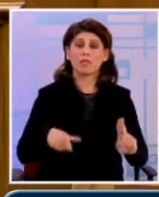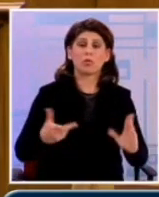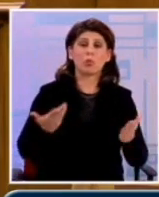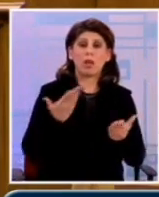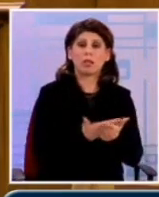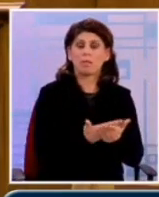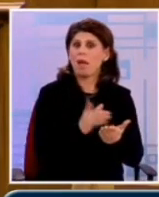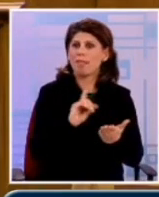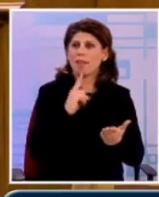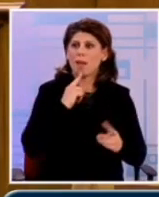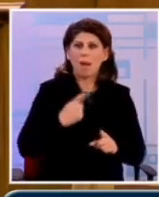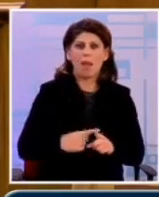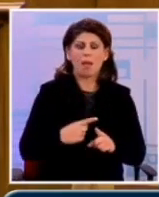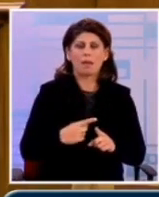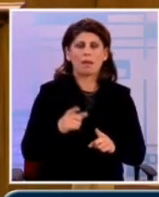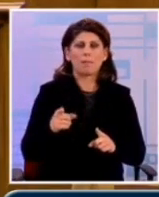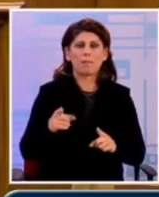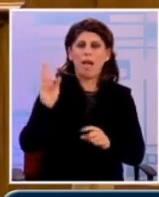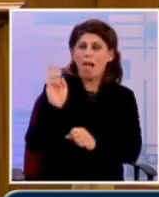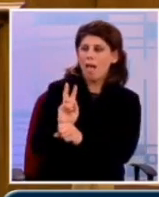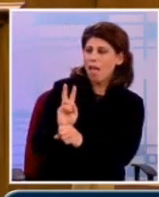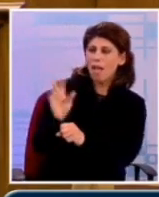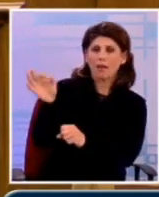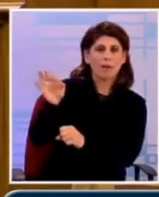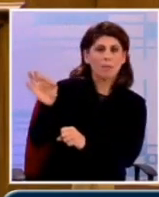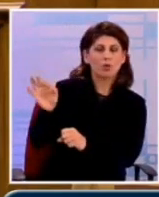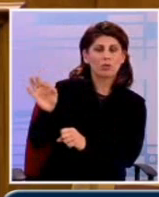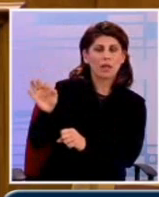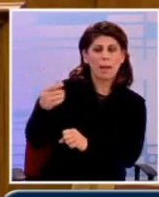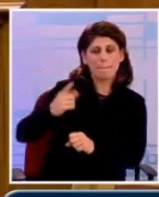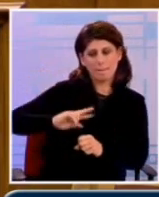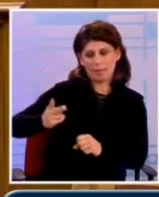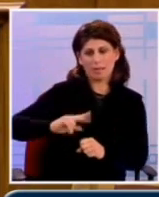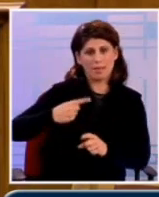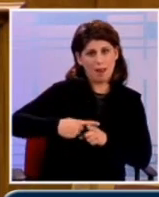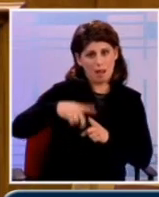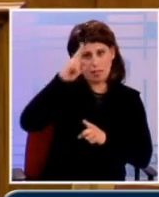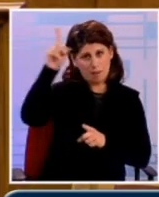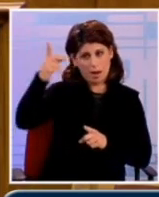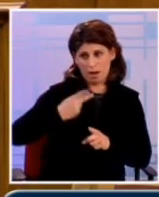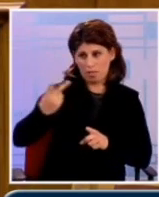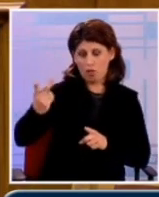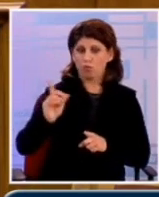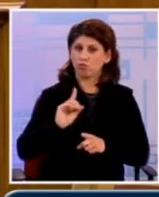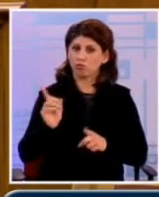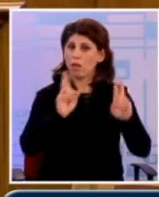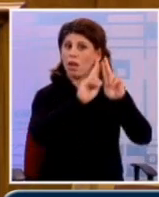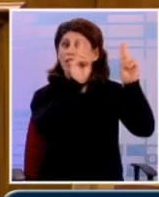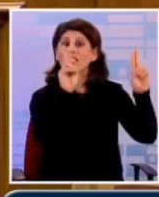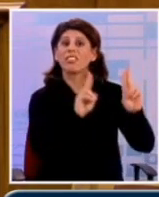αιτήματος, που δεν είναι απλά μια εκκρεμότητα σε διμερές επίπεδο μεταξύ Ελλάδας και Γερμανίας, αλλά έχει